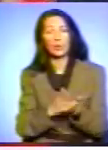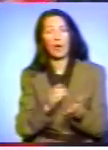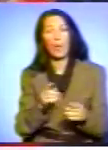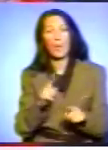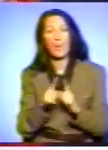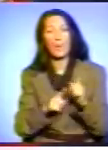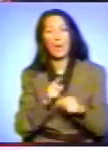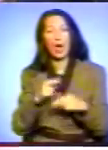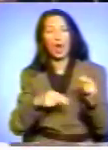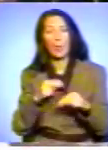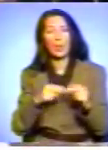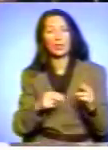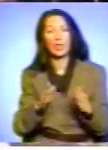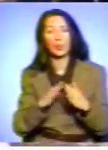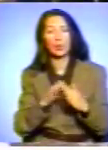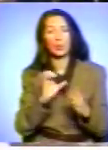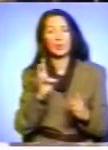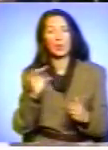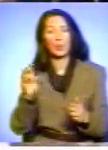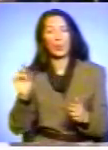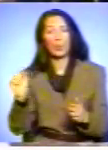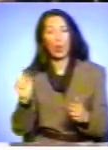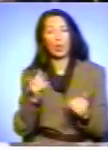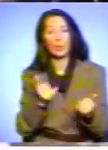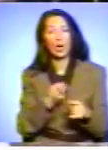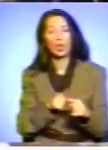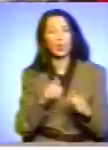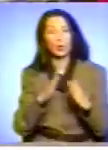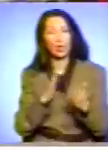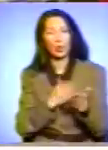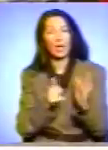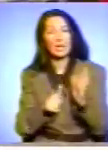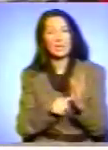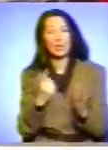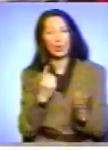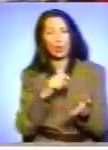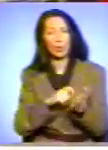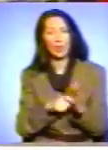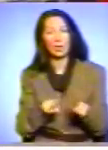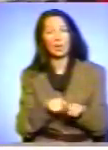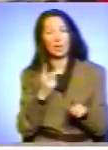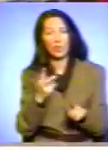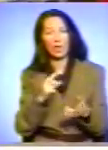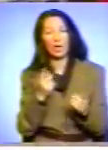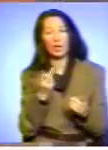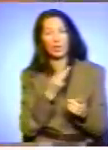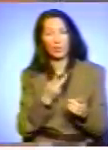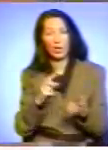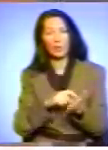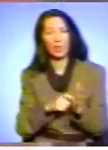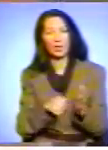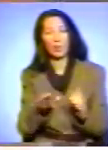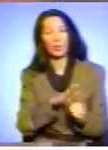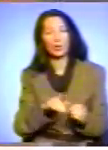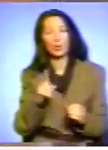будинок санпобудблоку. Тепер у цьому будинку є 6 однокімнатних квартир та 2 двокімнатні площею 115